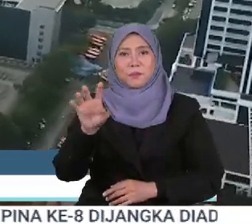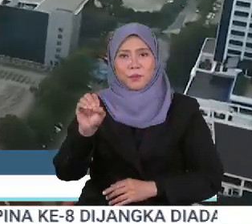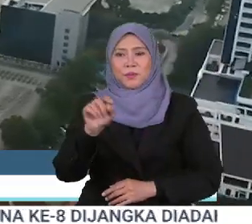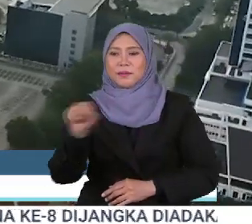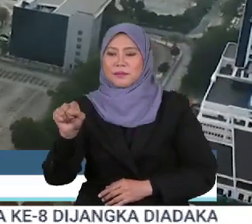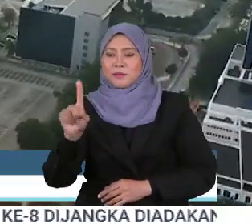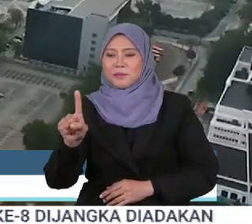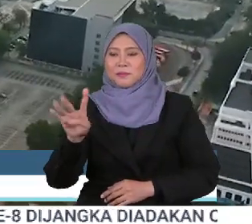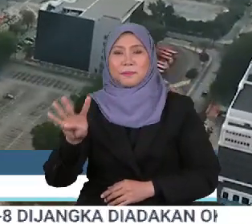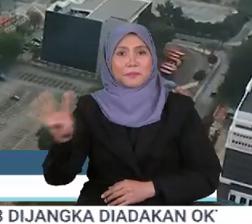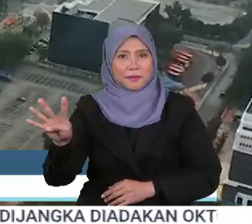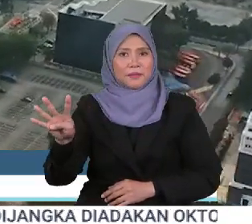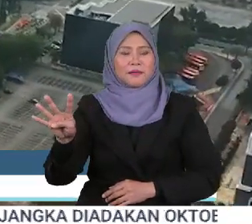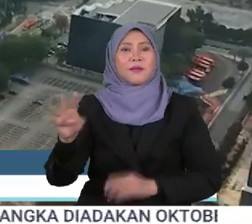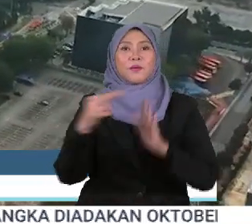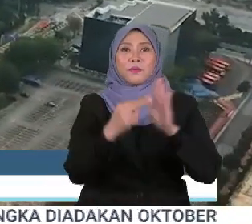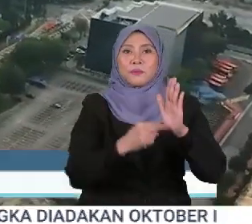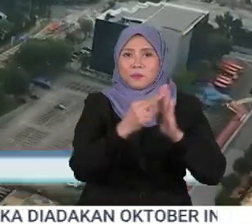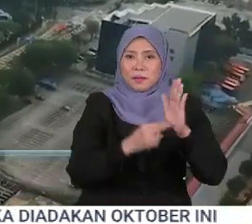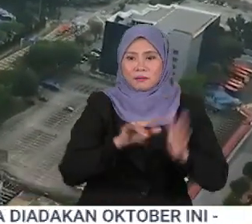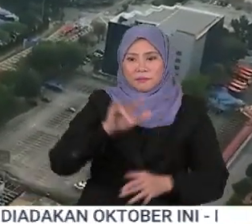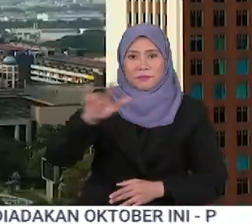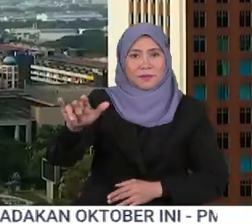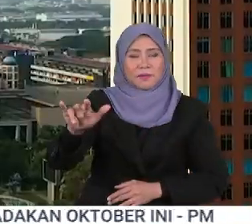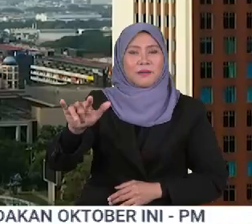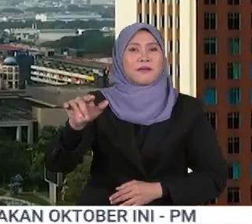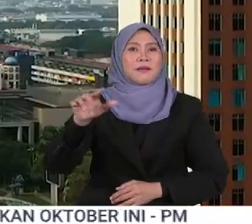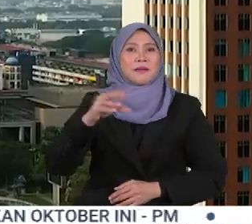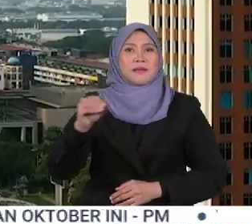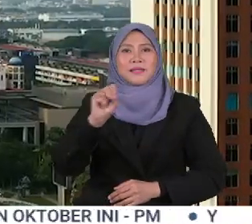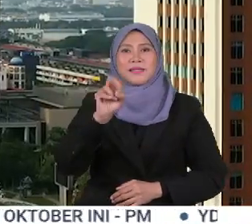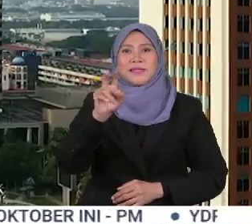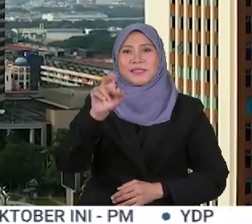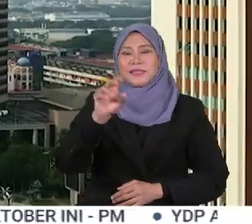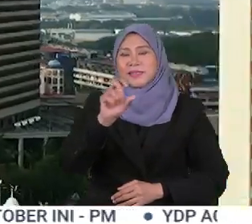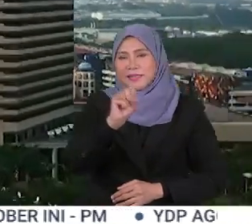hingga 144 peraturan penerbangan awam Malaysia dan